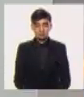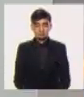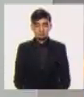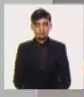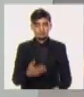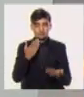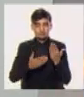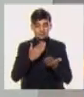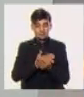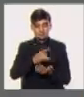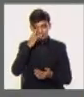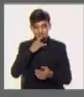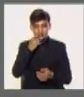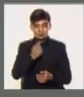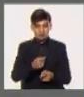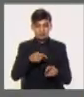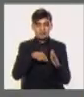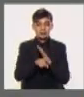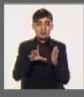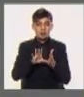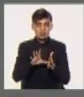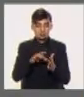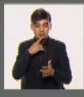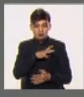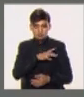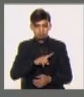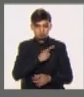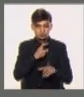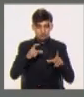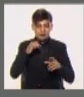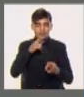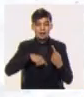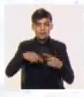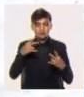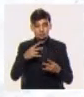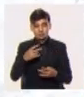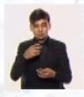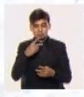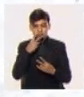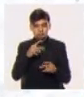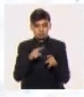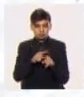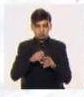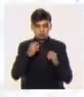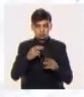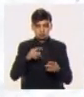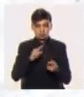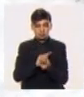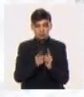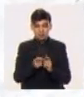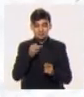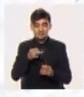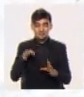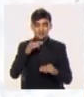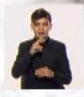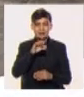Если что и есть в Казахстане дешевого, так это электричество, говорят эксперты. Нам самим, возможно, так не кажется. Но если сравнить цены за киловатт